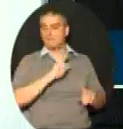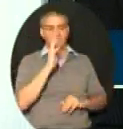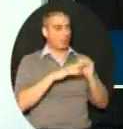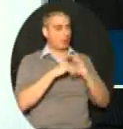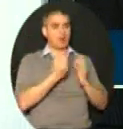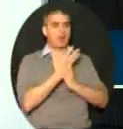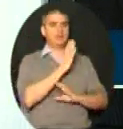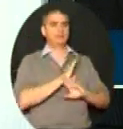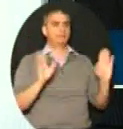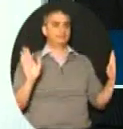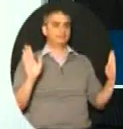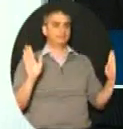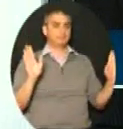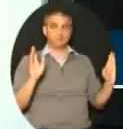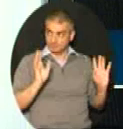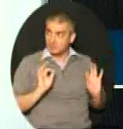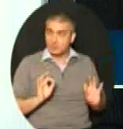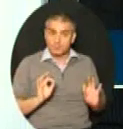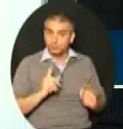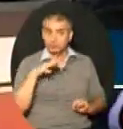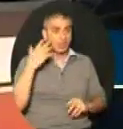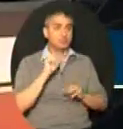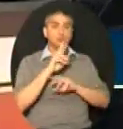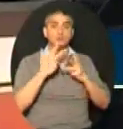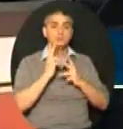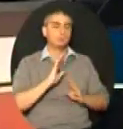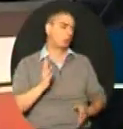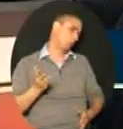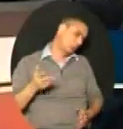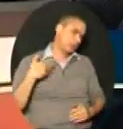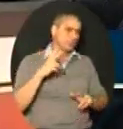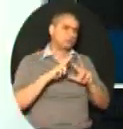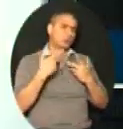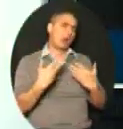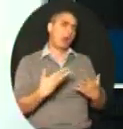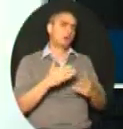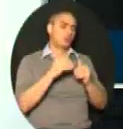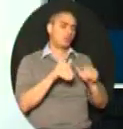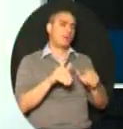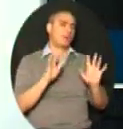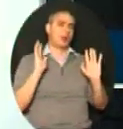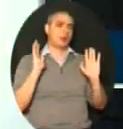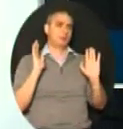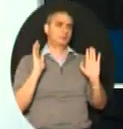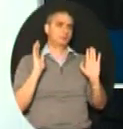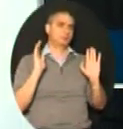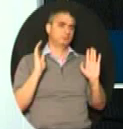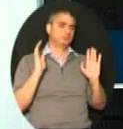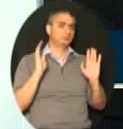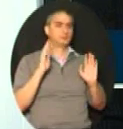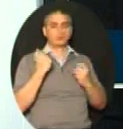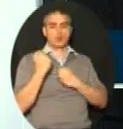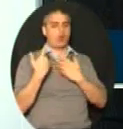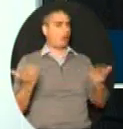לבנות. עד כדי כך? שלא יהיה שידור ציבורי? שיהיה שידור ציבורי חלש. מוגבל. מוגבל,